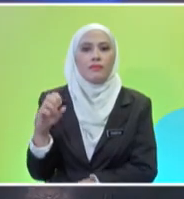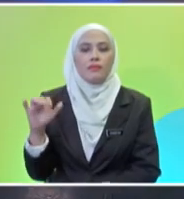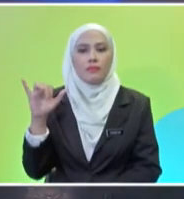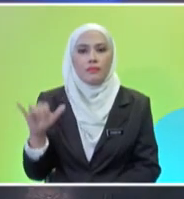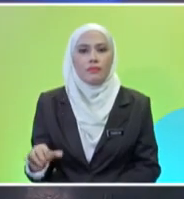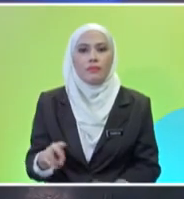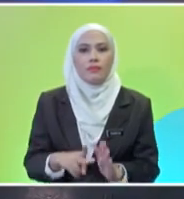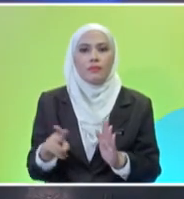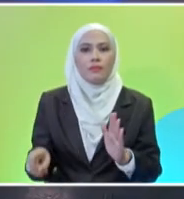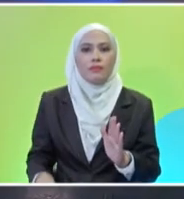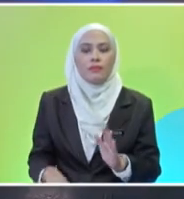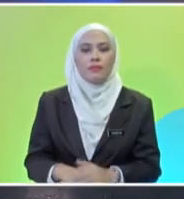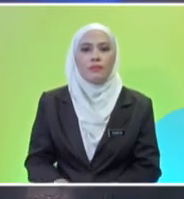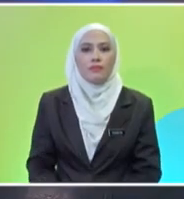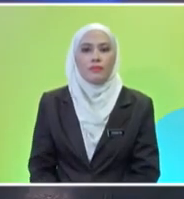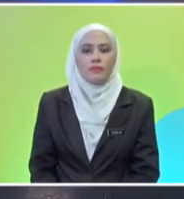kepadanya